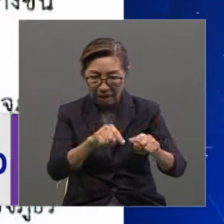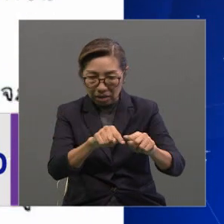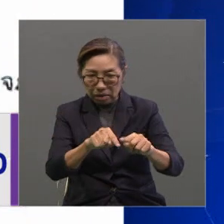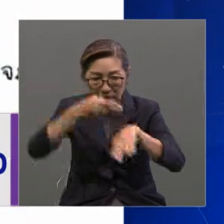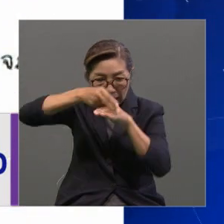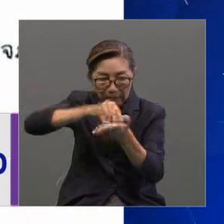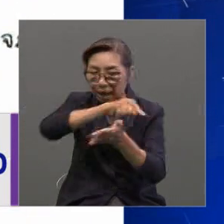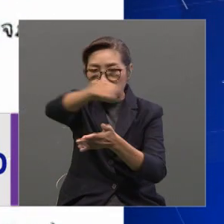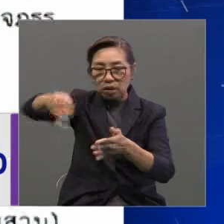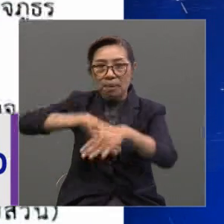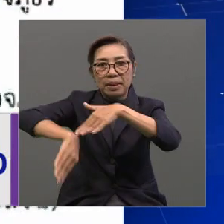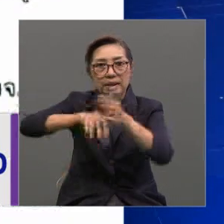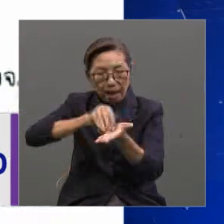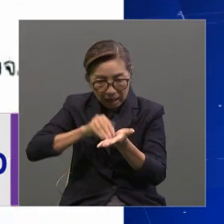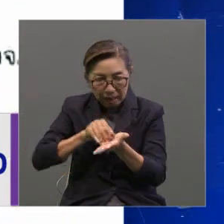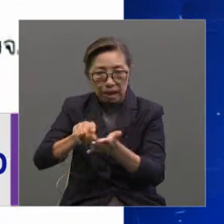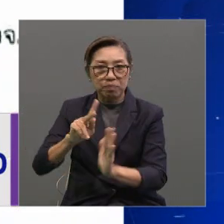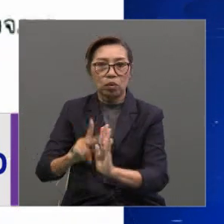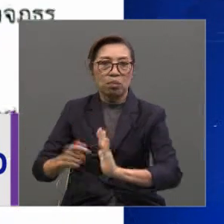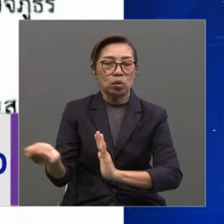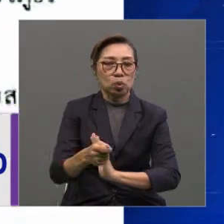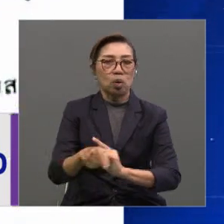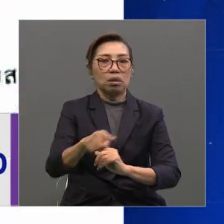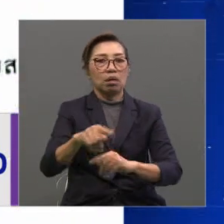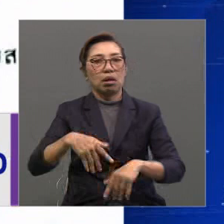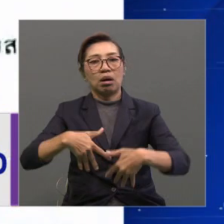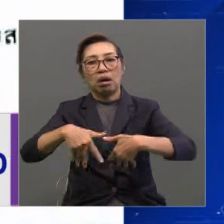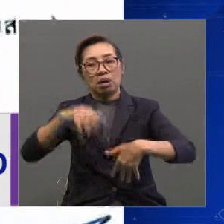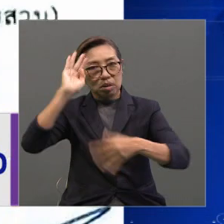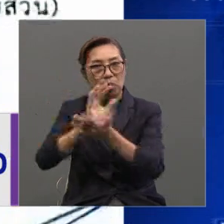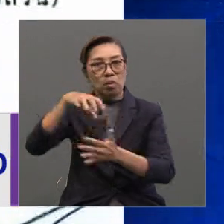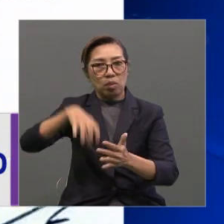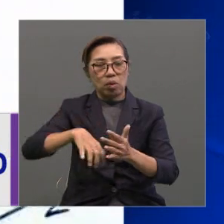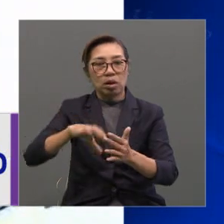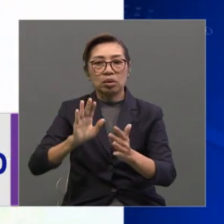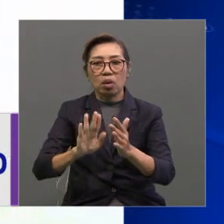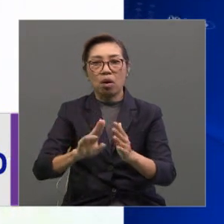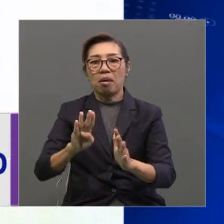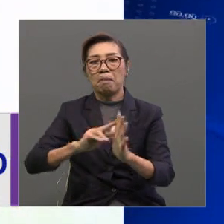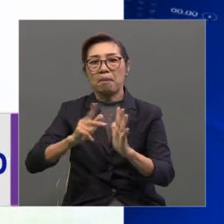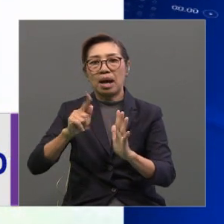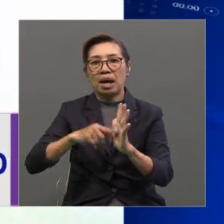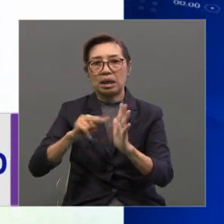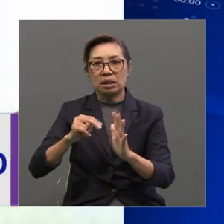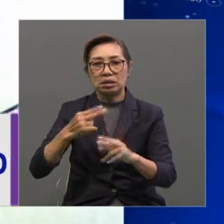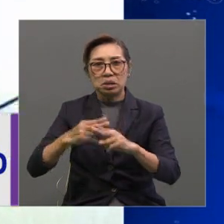การตามกฎหมายอย่างเคร่งครัดแล้วก็เพื่อรัษาภาพรกษที่ดีให้กบสถานิตำรวผู้ทรบ้างขันด้วยค่ะ